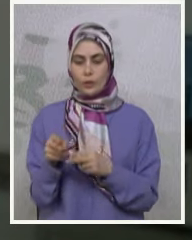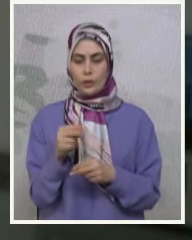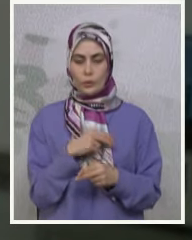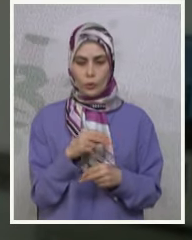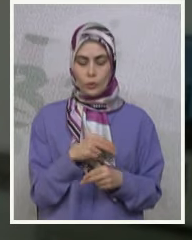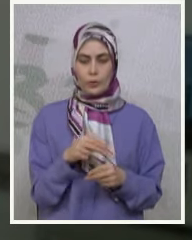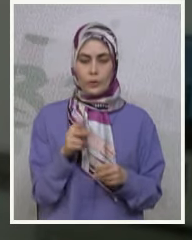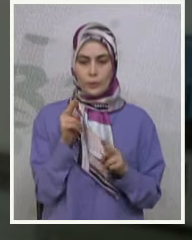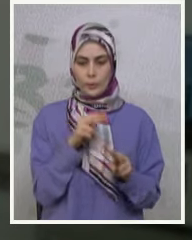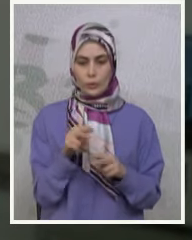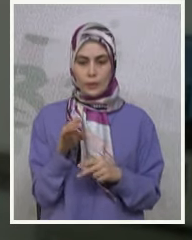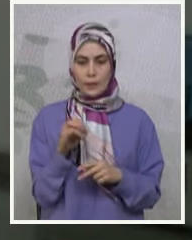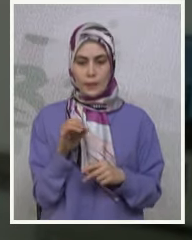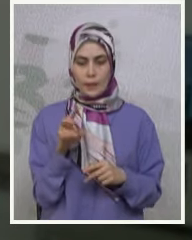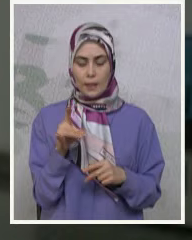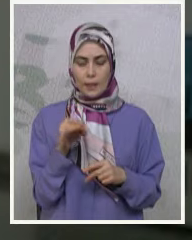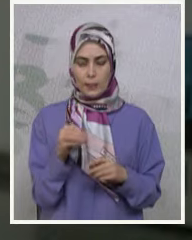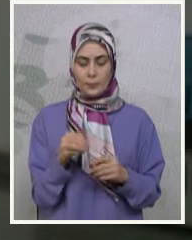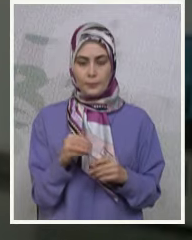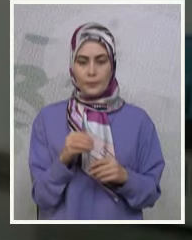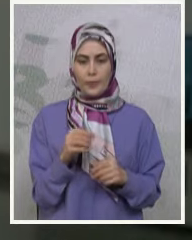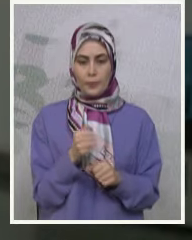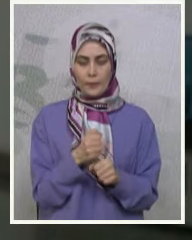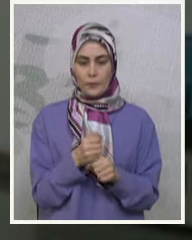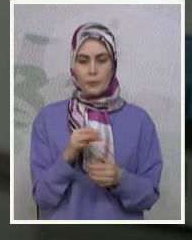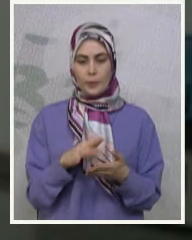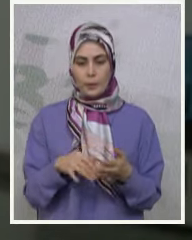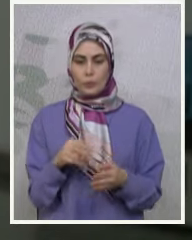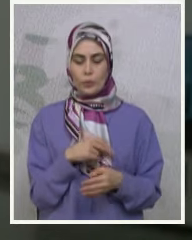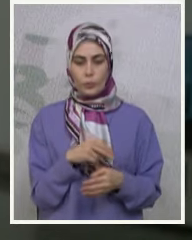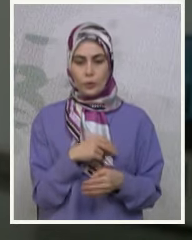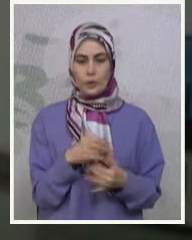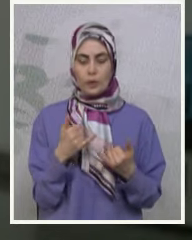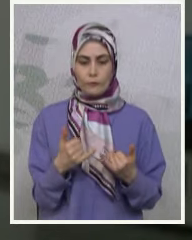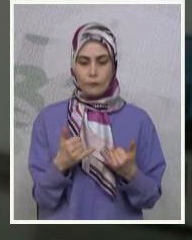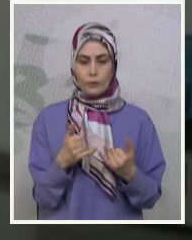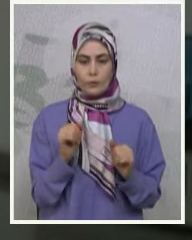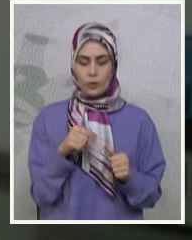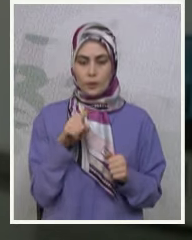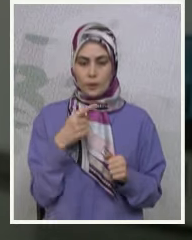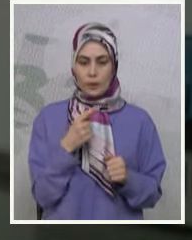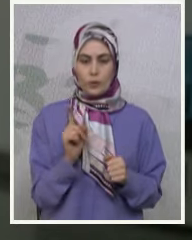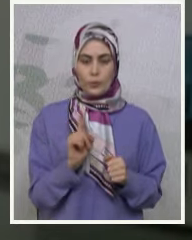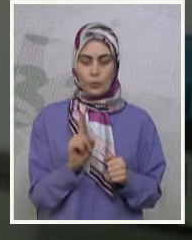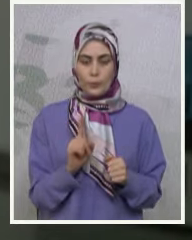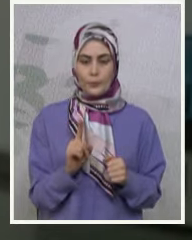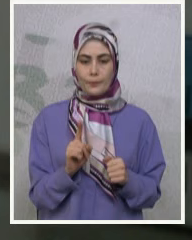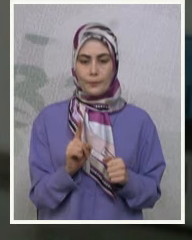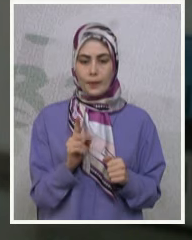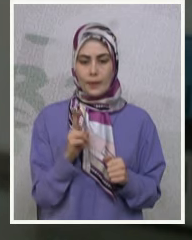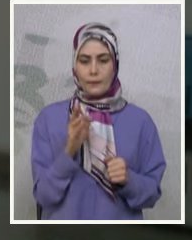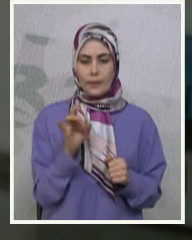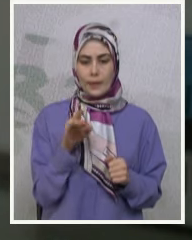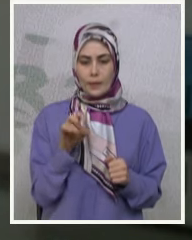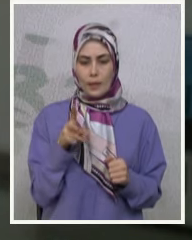которые обслуживают население, проводились и проводятся. Сегодня, можно сказать,